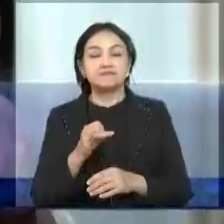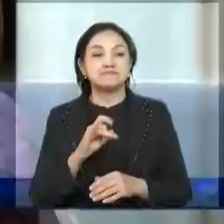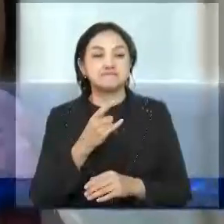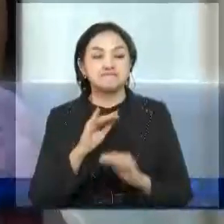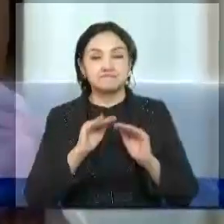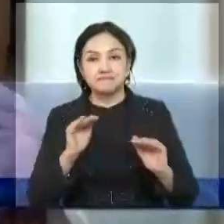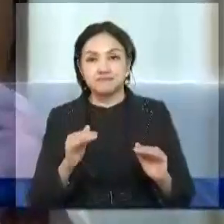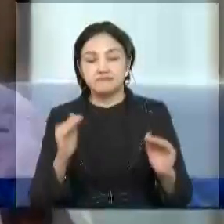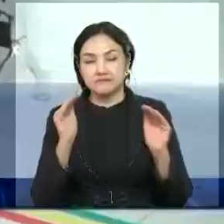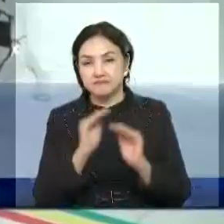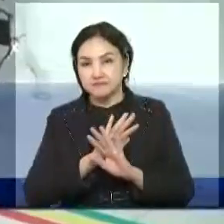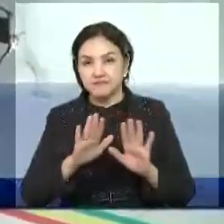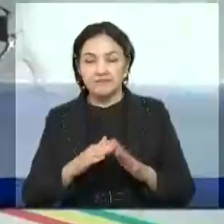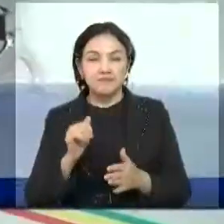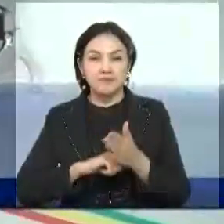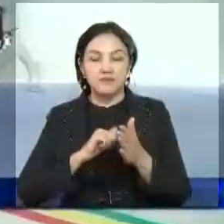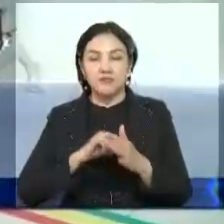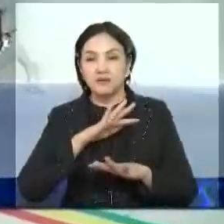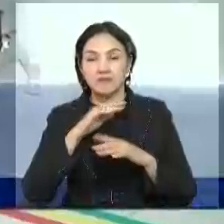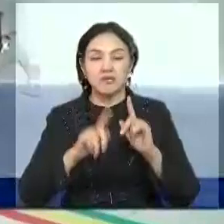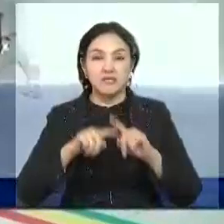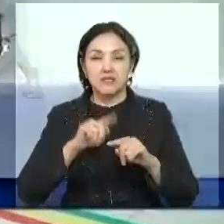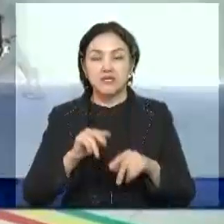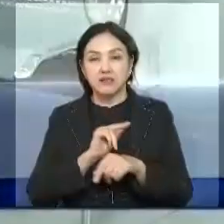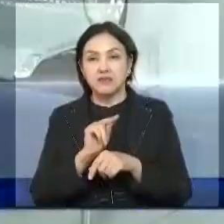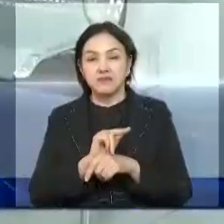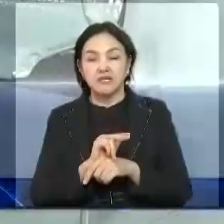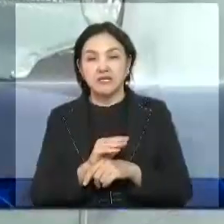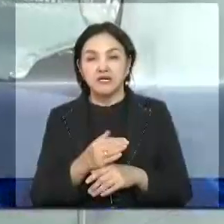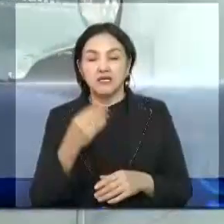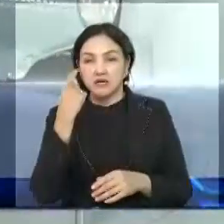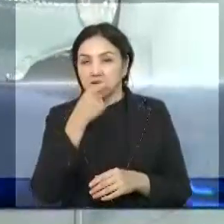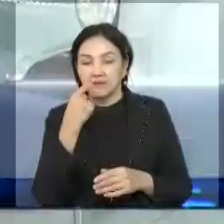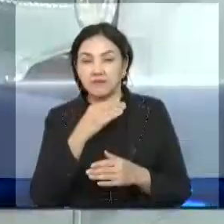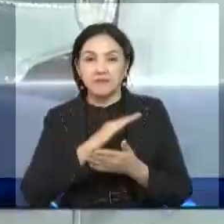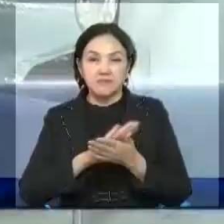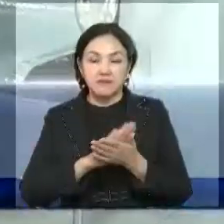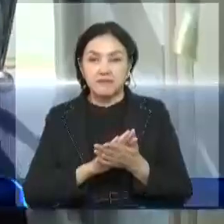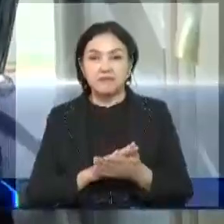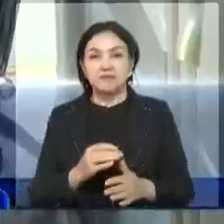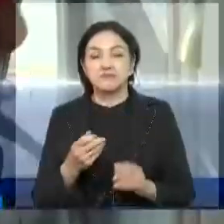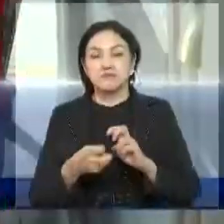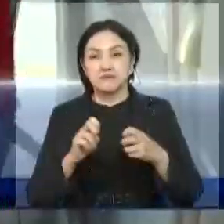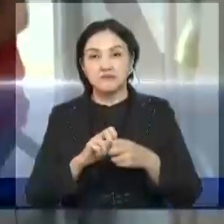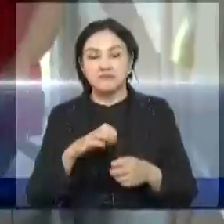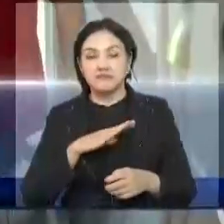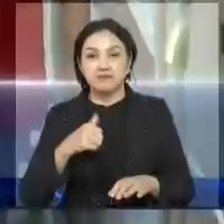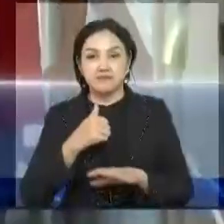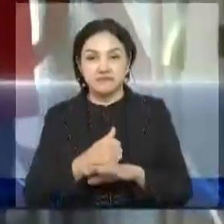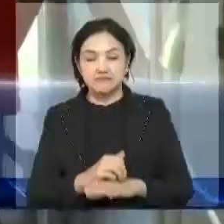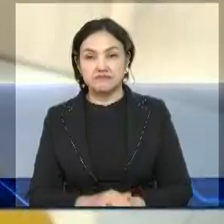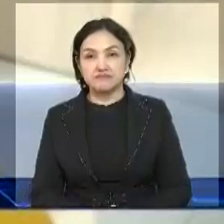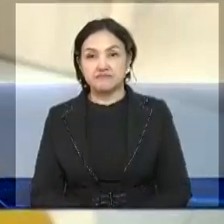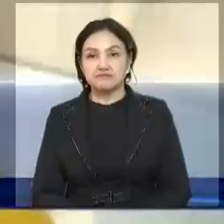отказываемся ещё и по той причине что многие родители не прививают ребёнка гигиену полости мею